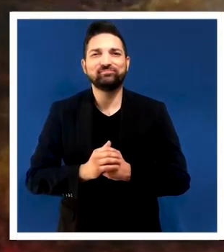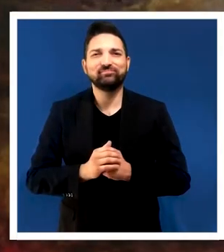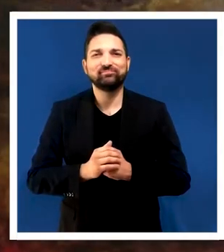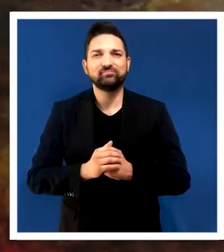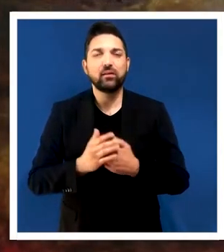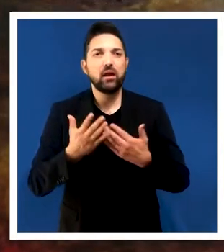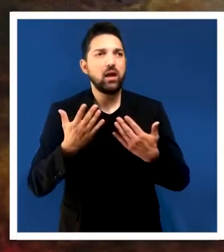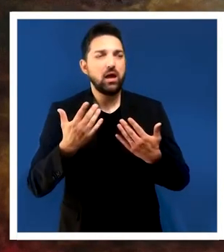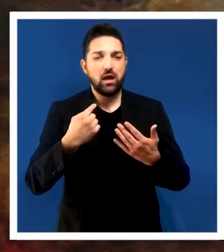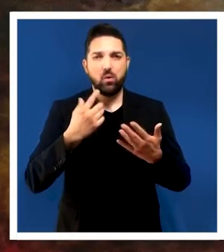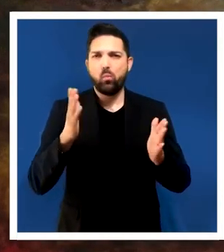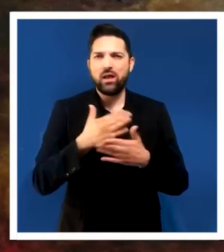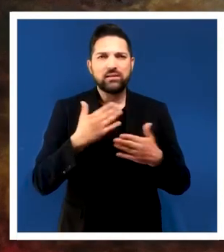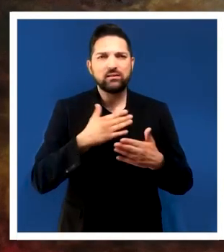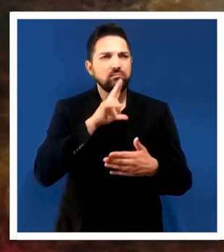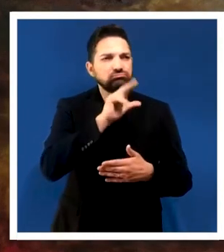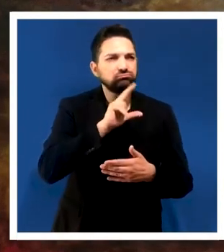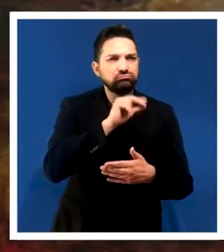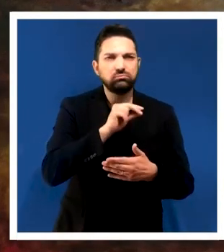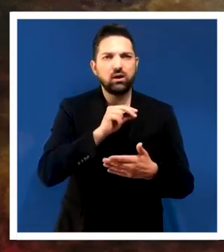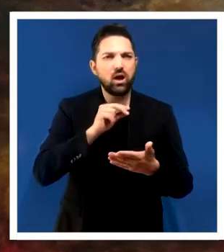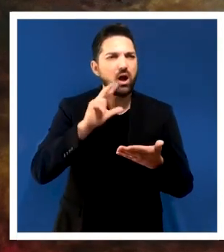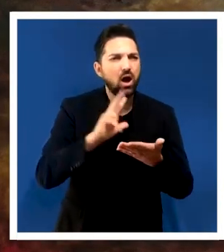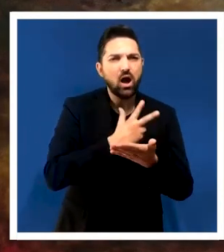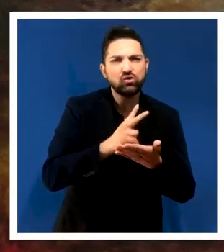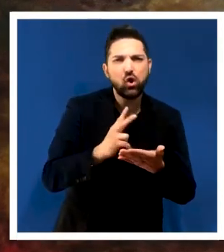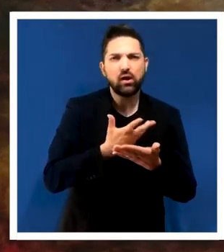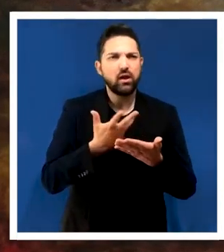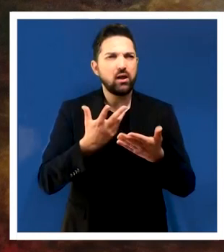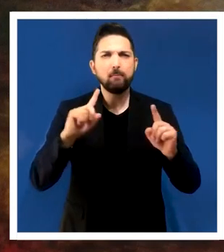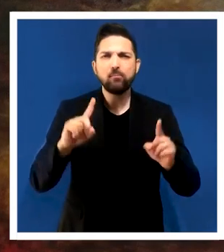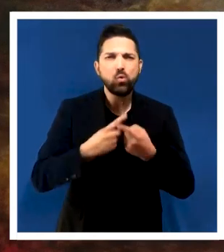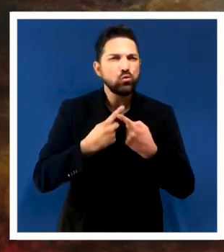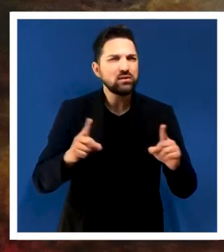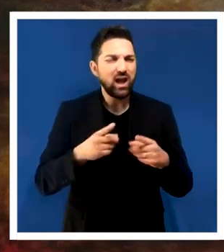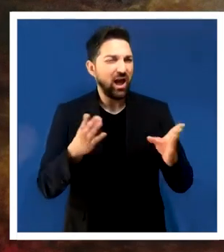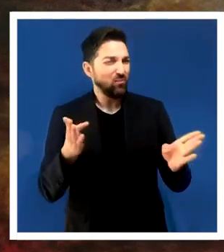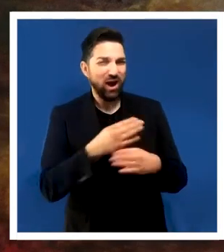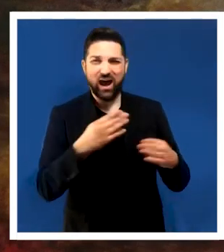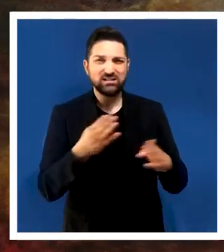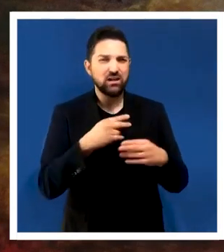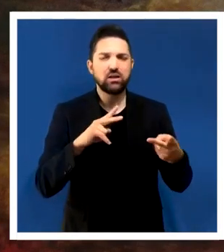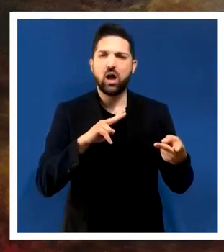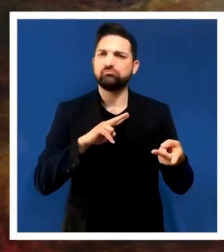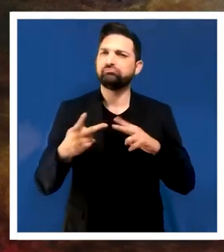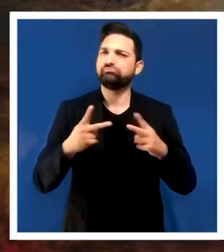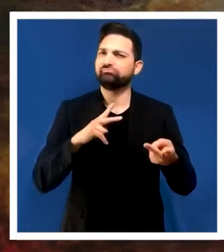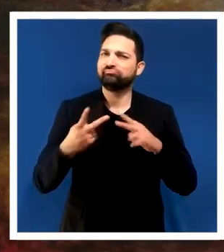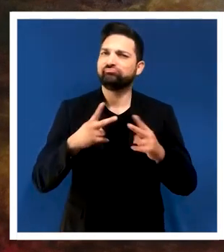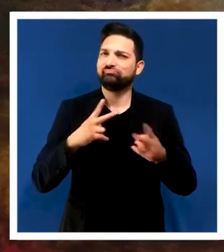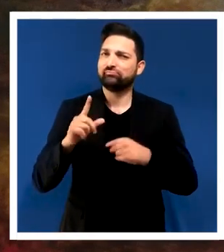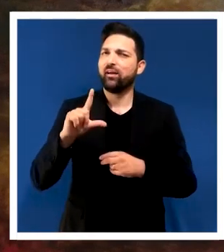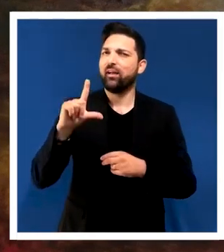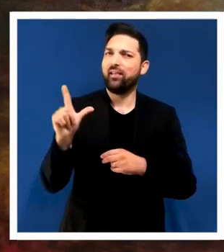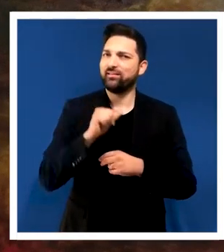Tutto ciò che viene eseguito, tutto ciò che viene musicato ed interpretato è